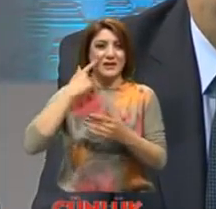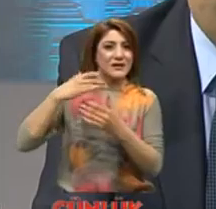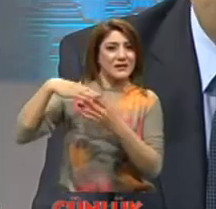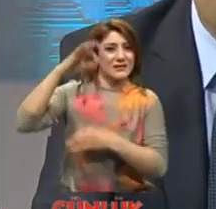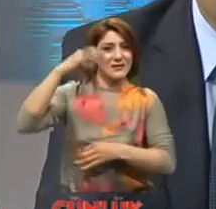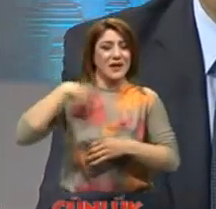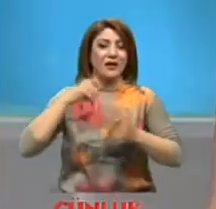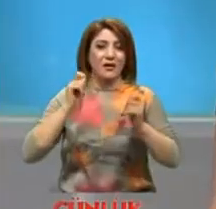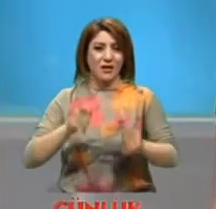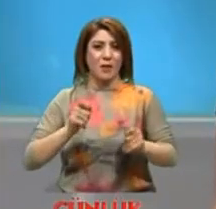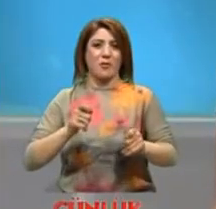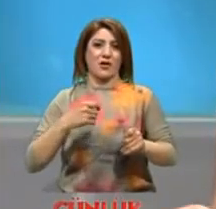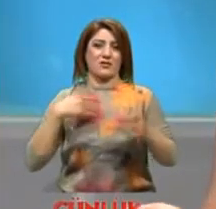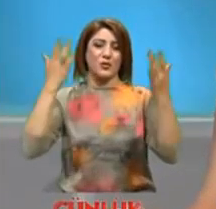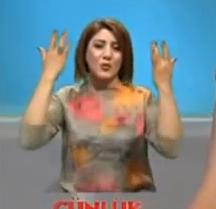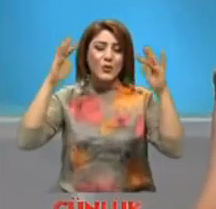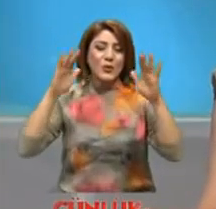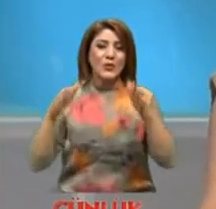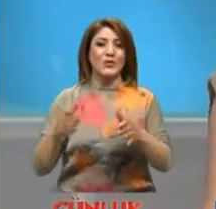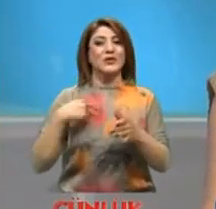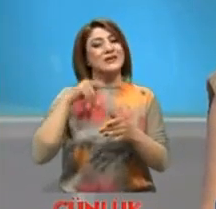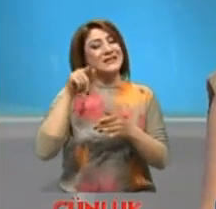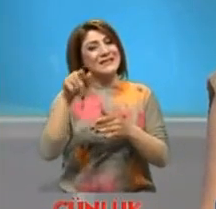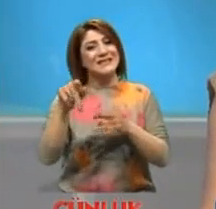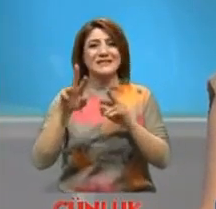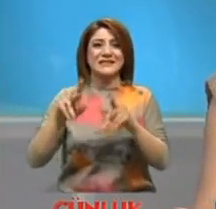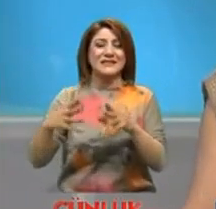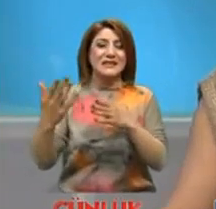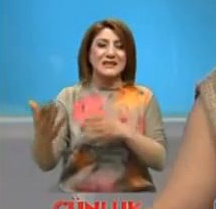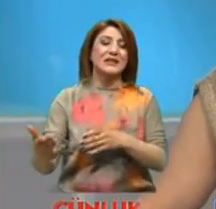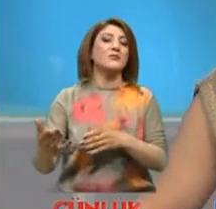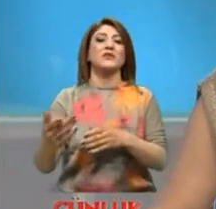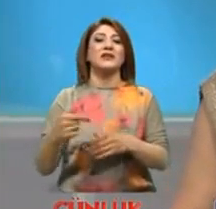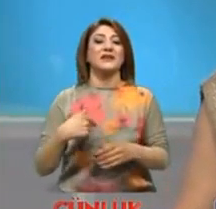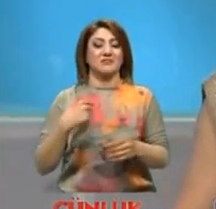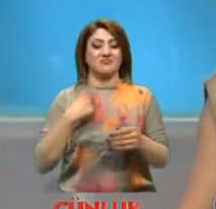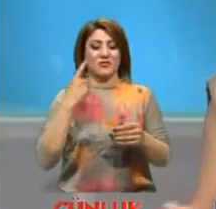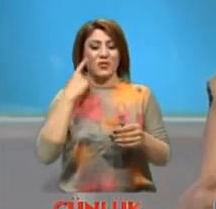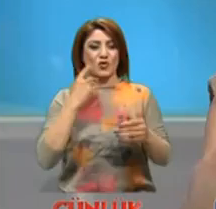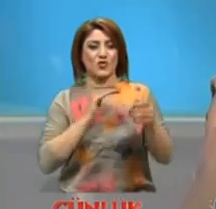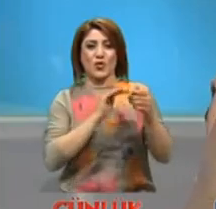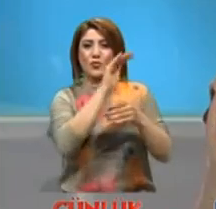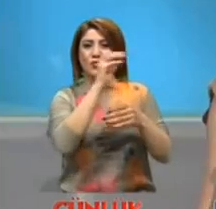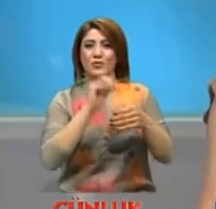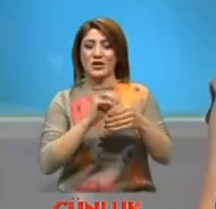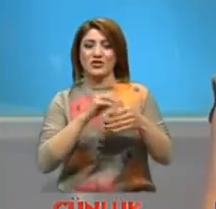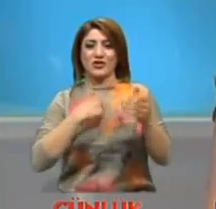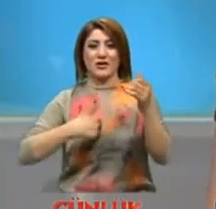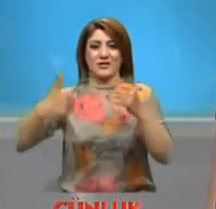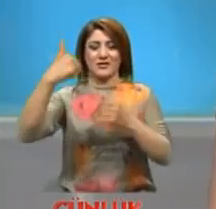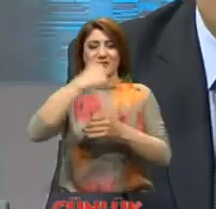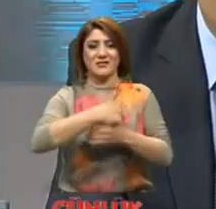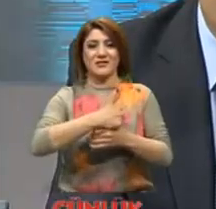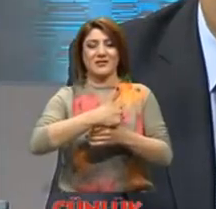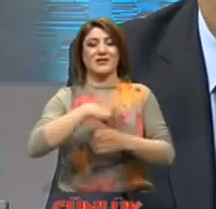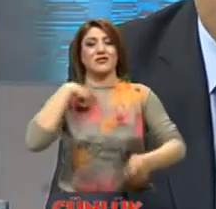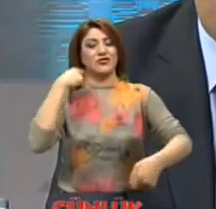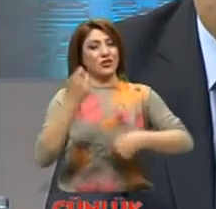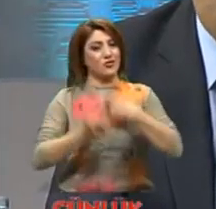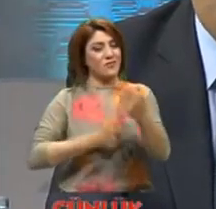bunları biliyoruz da. İşte galiba sizler gibi böyle toplum önderleri, öyle değil mi? Biraz daha ön ayak olmaları